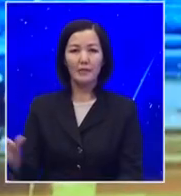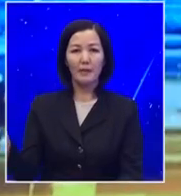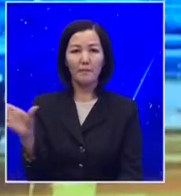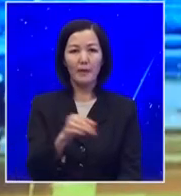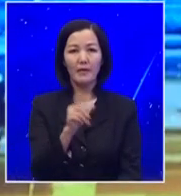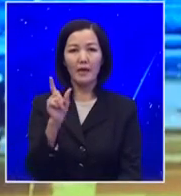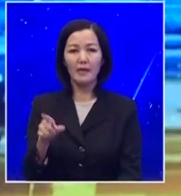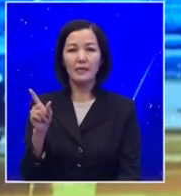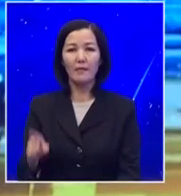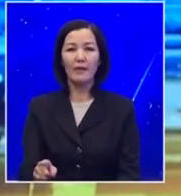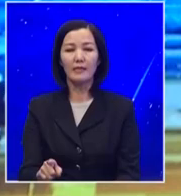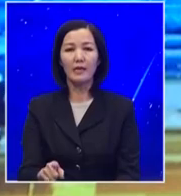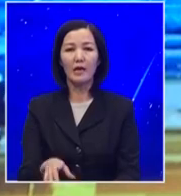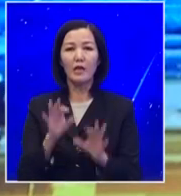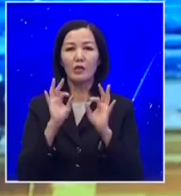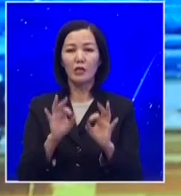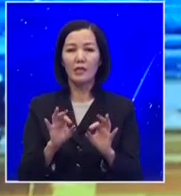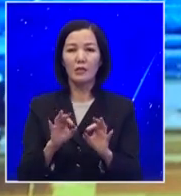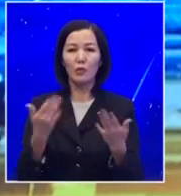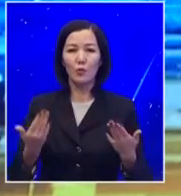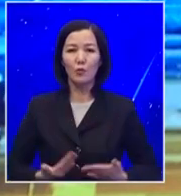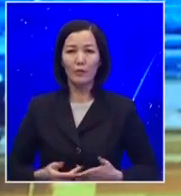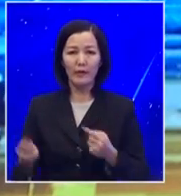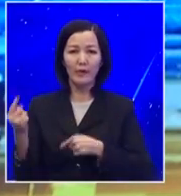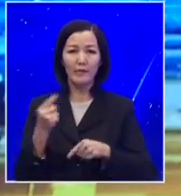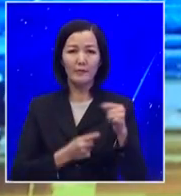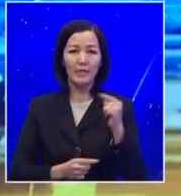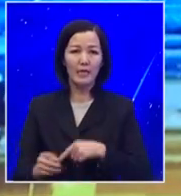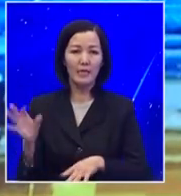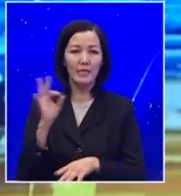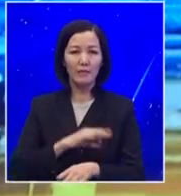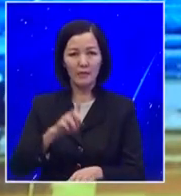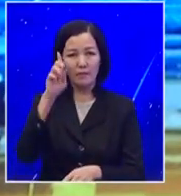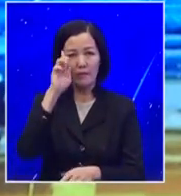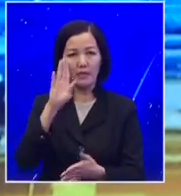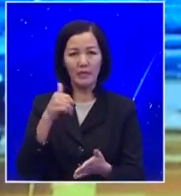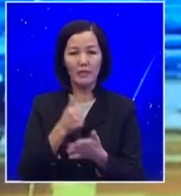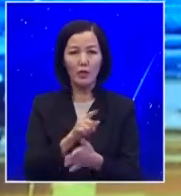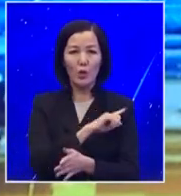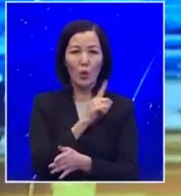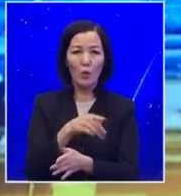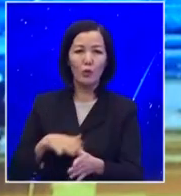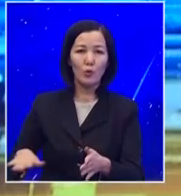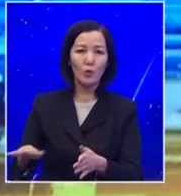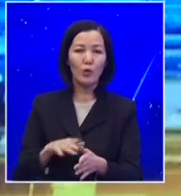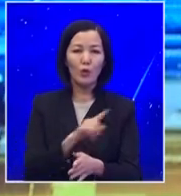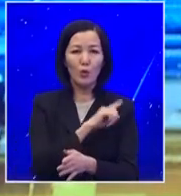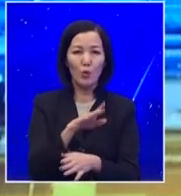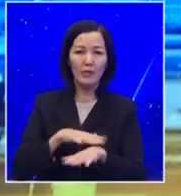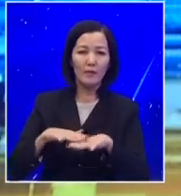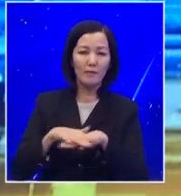Барлық азаматтар үшін лайықты өмір. Кәсіпкерлік табысты мемлекеттің негізі. Қуатты өңірлер, қуатты ел. Бұл Адал партиясының